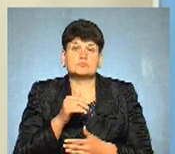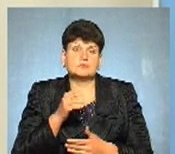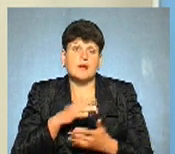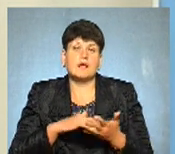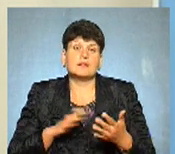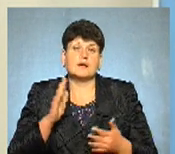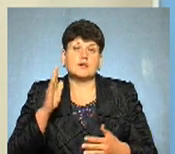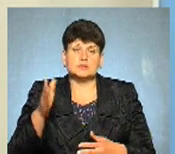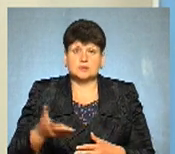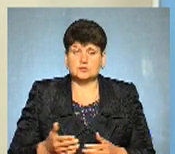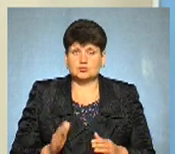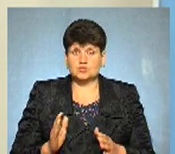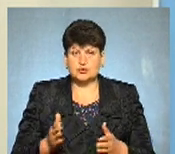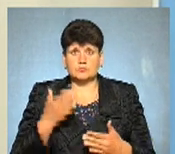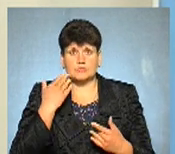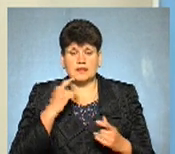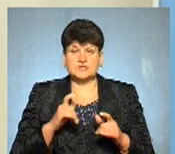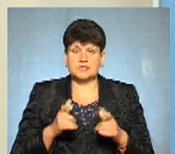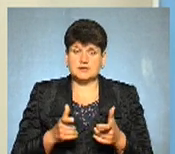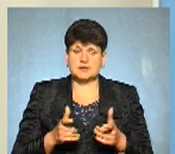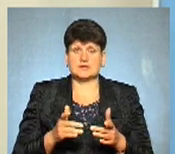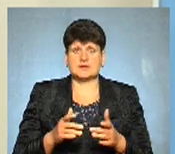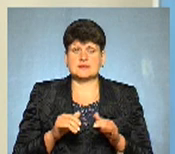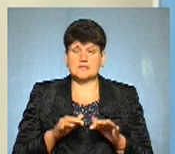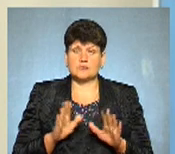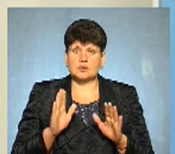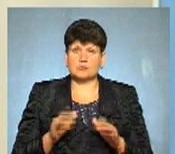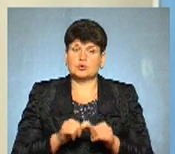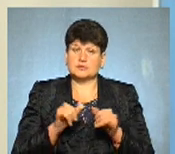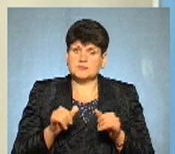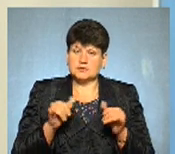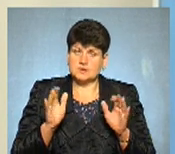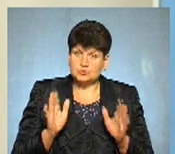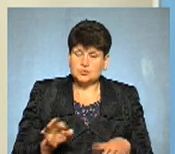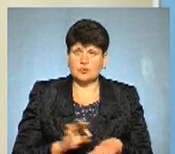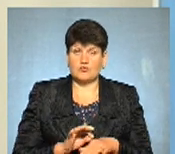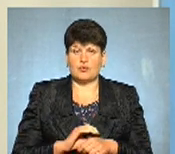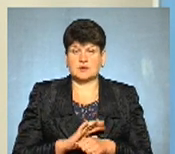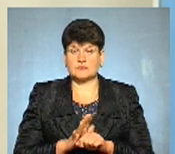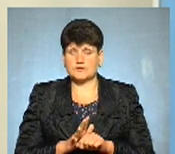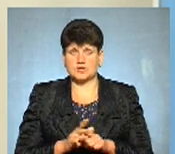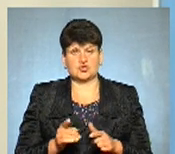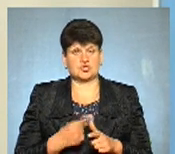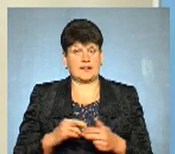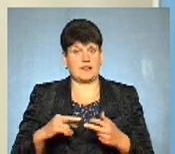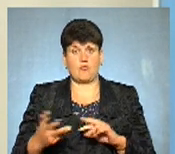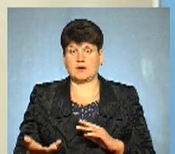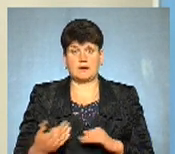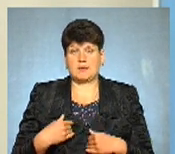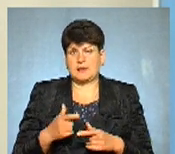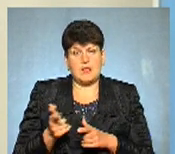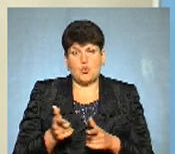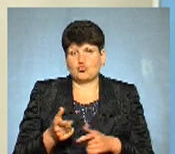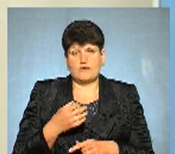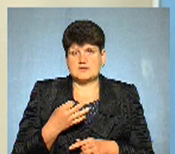послаблення карантинних заходів спроведуть до нового сплеску інфікування COVID-19, чи навпаки. Ми не готові це